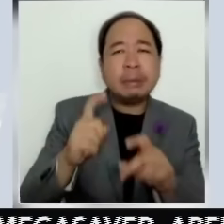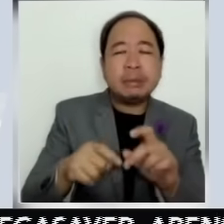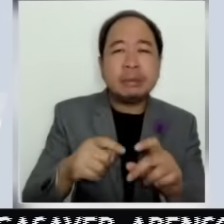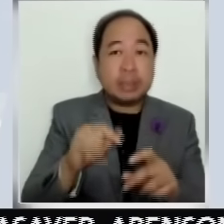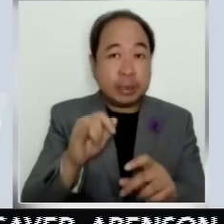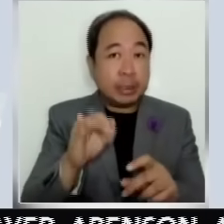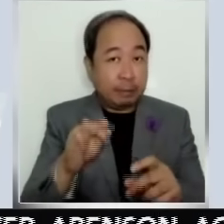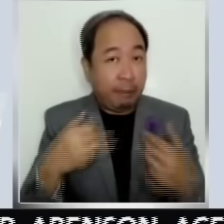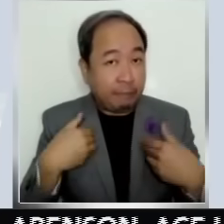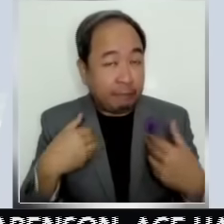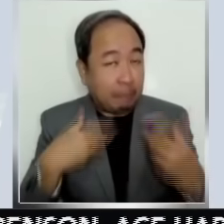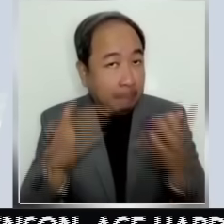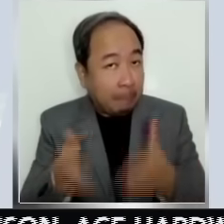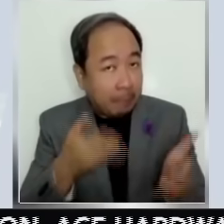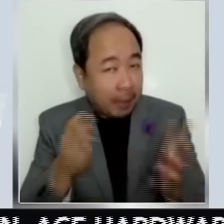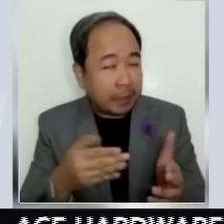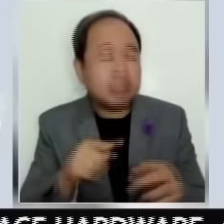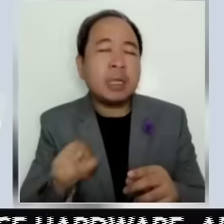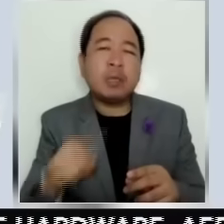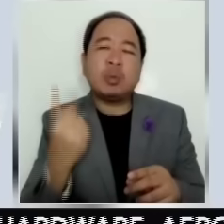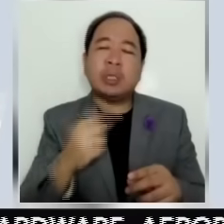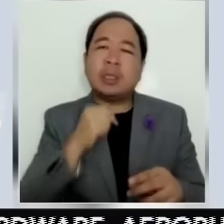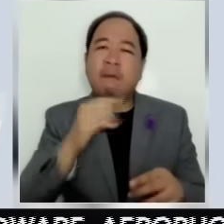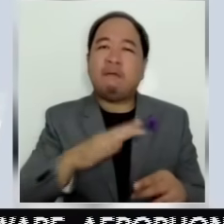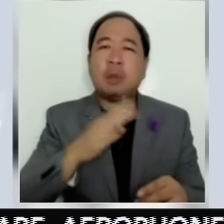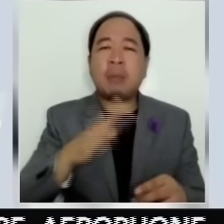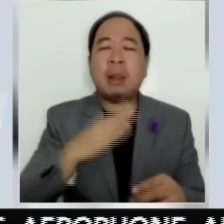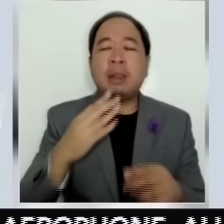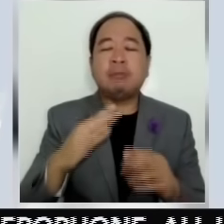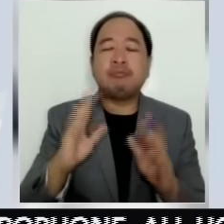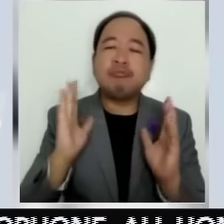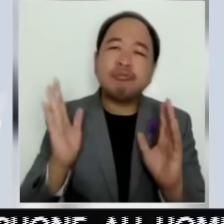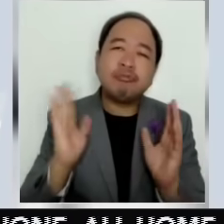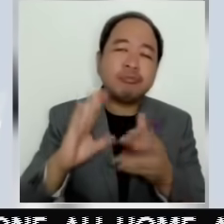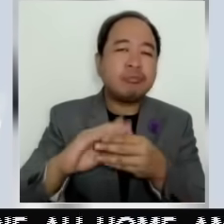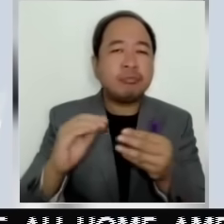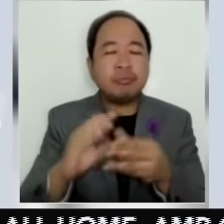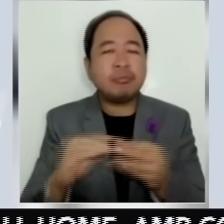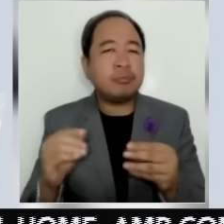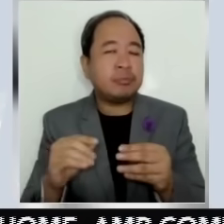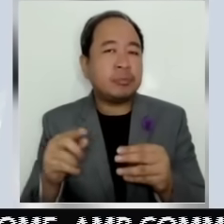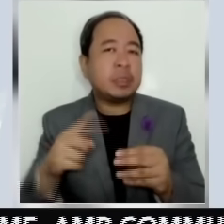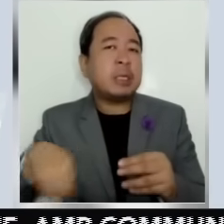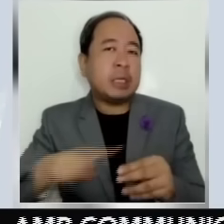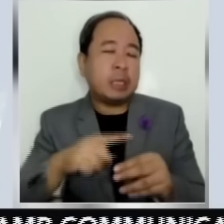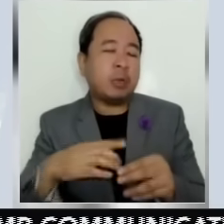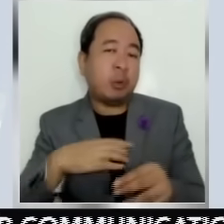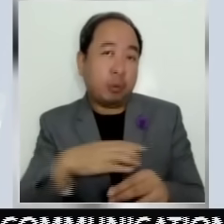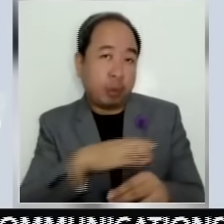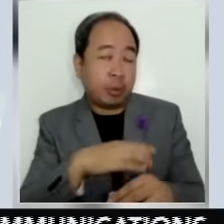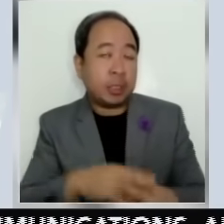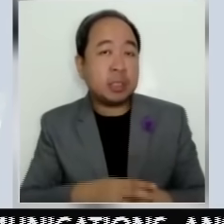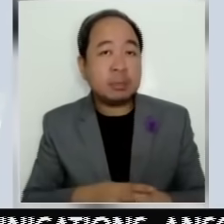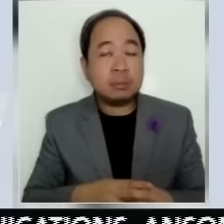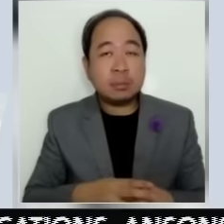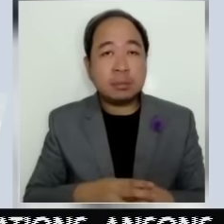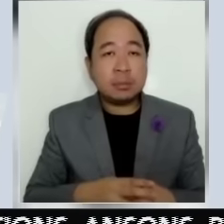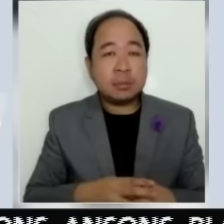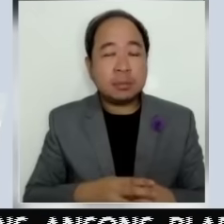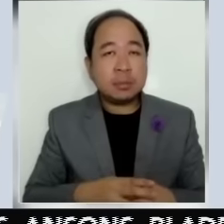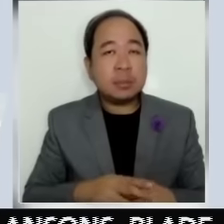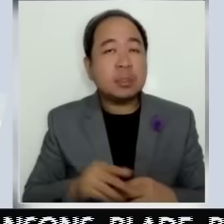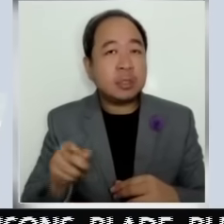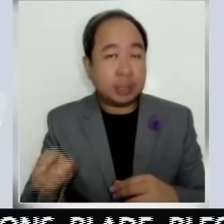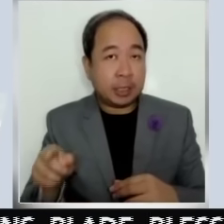So yung mga ganong informal na mga usapan ng mga kongresista, yun yung mga ilang